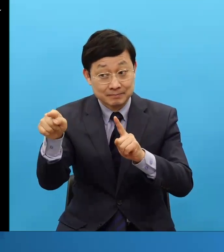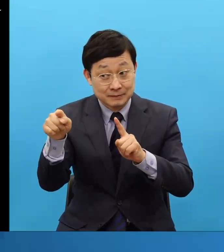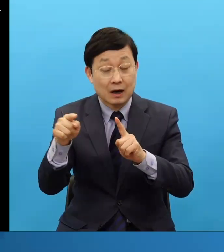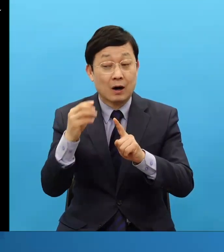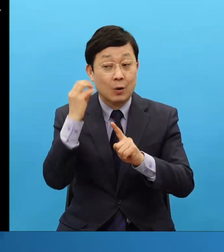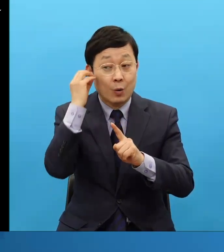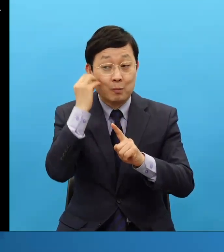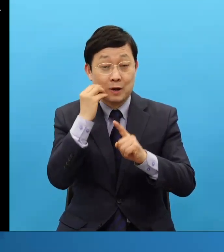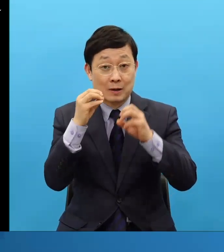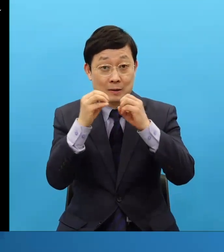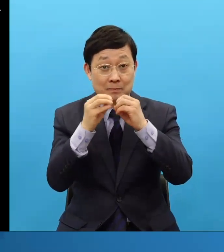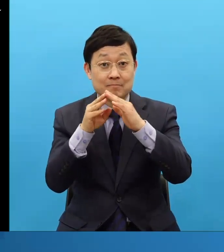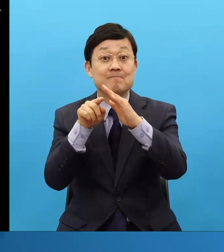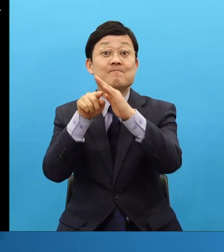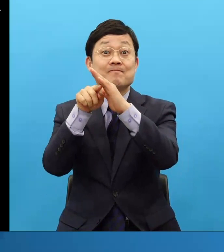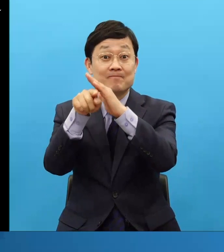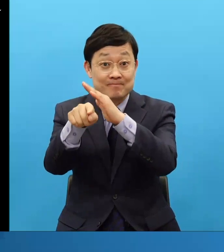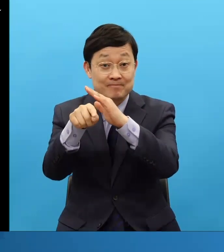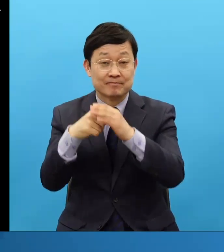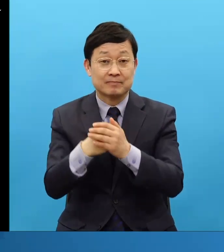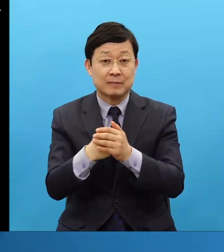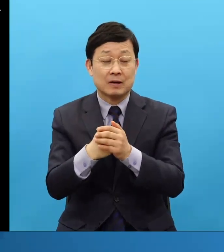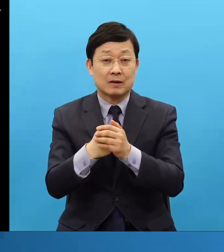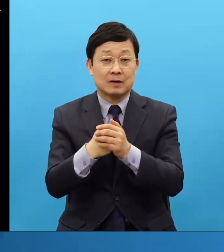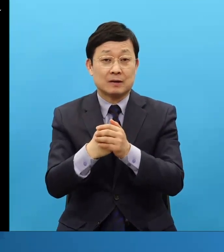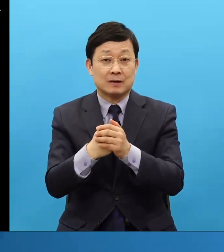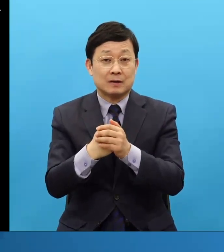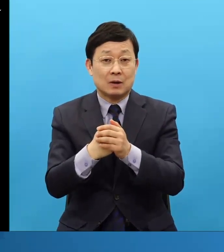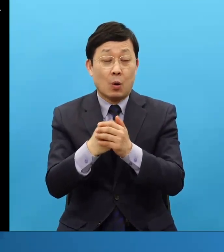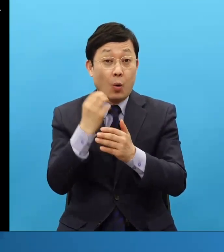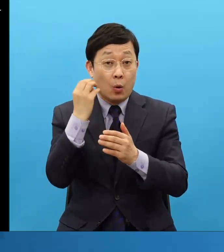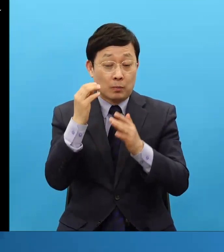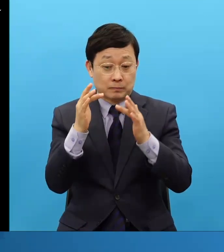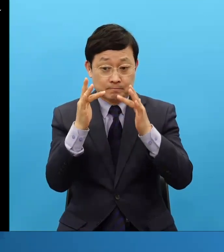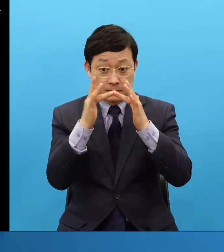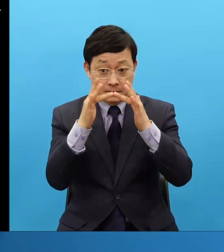참고하셔서 코로나 19 이전과 같이 홈페이지에